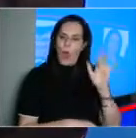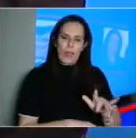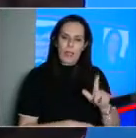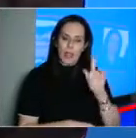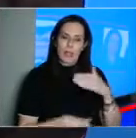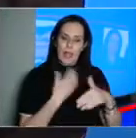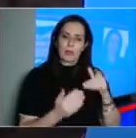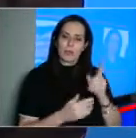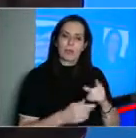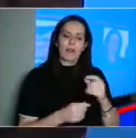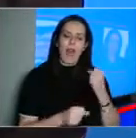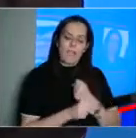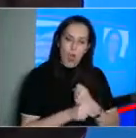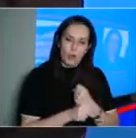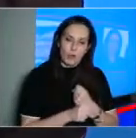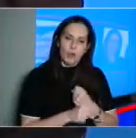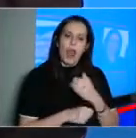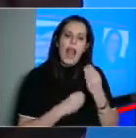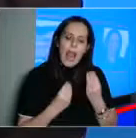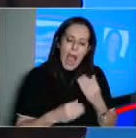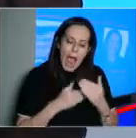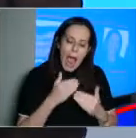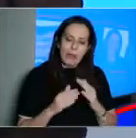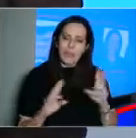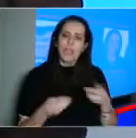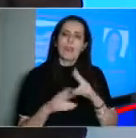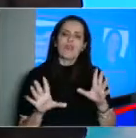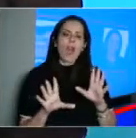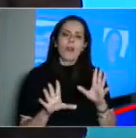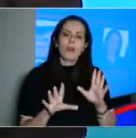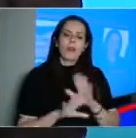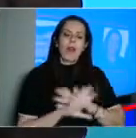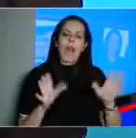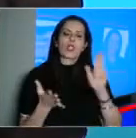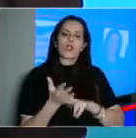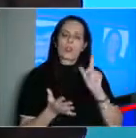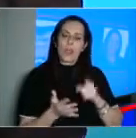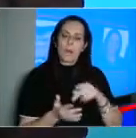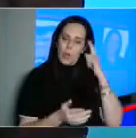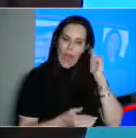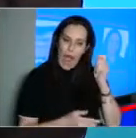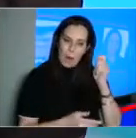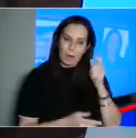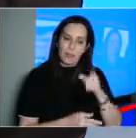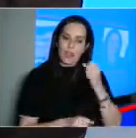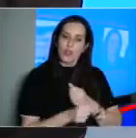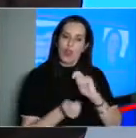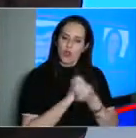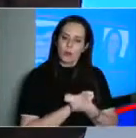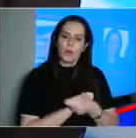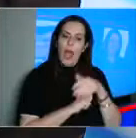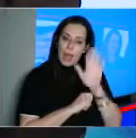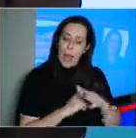אבל תהליכים צריכים לקרוא לאט ומדוד. אי אפשר להיות רק צודק, צריך גם להיות חכם. וצריך לעשות שינויים,